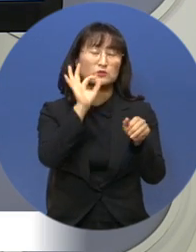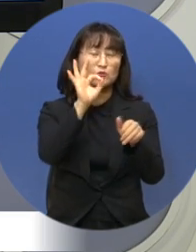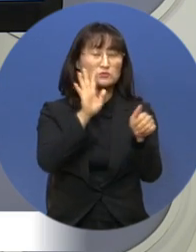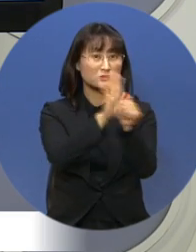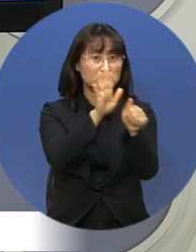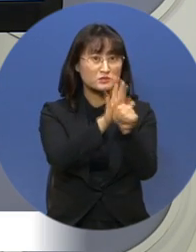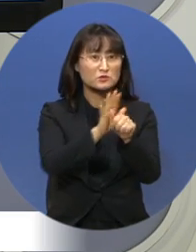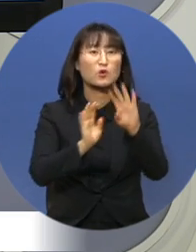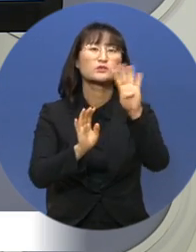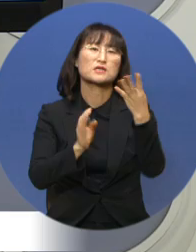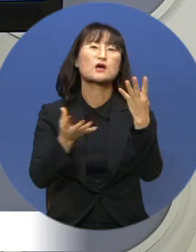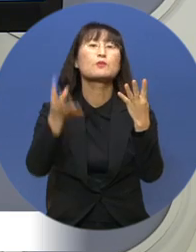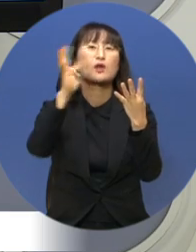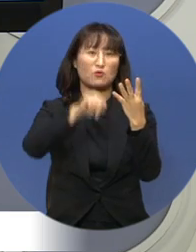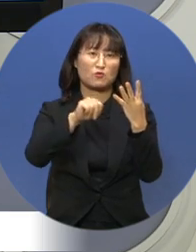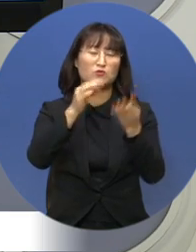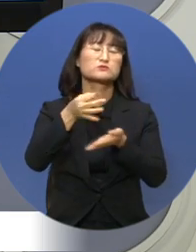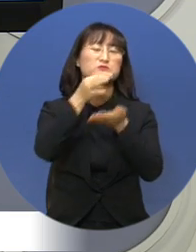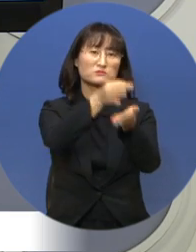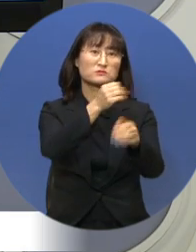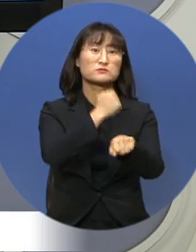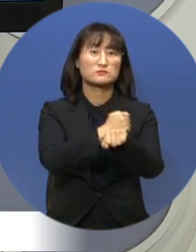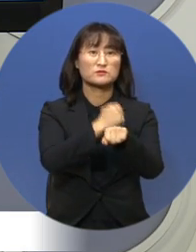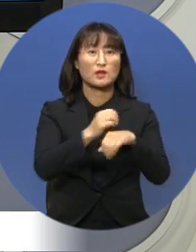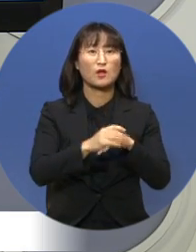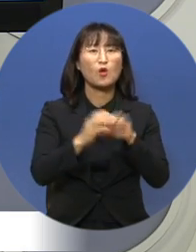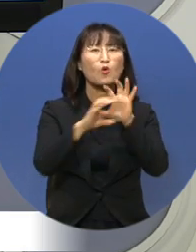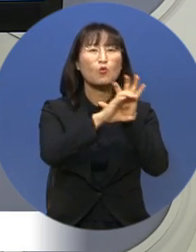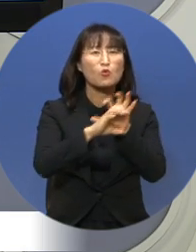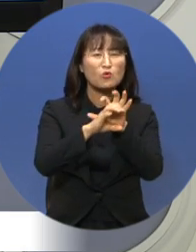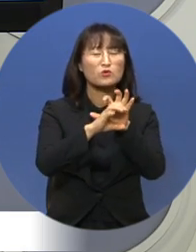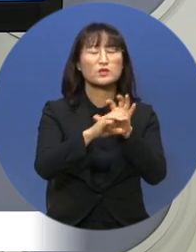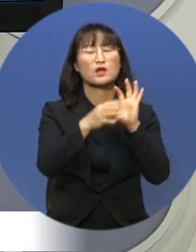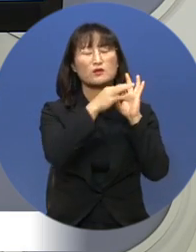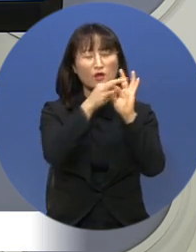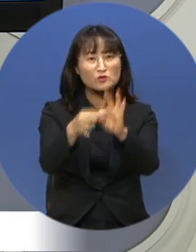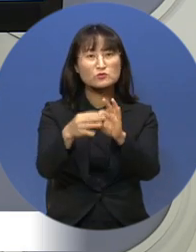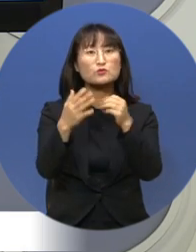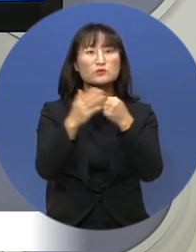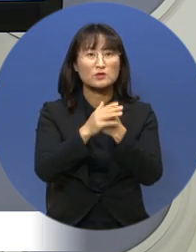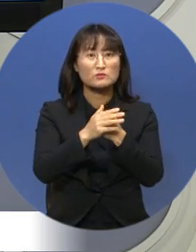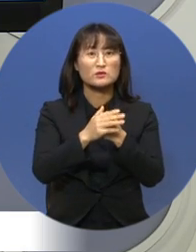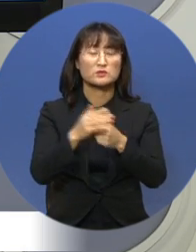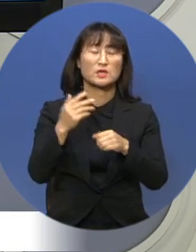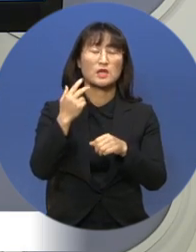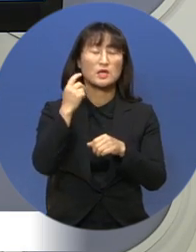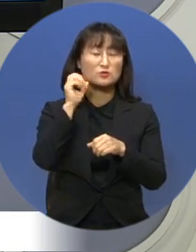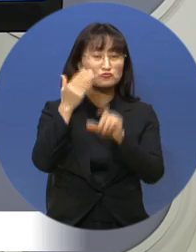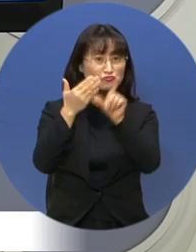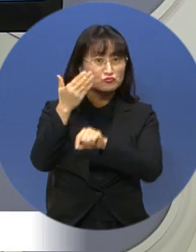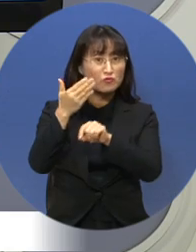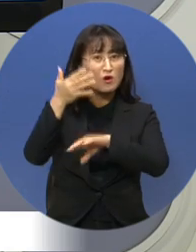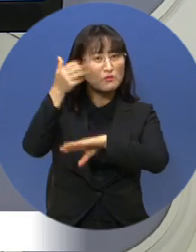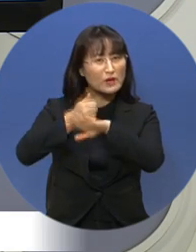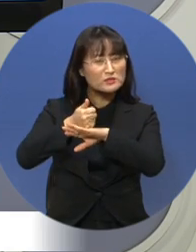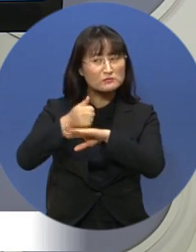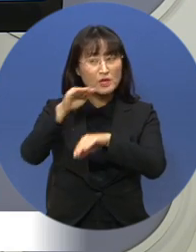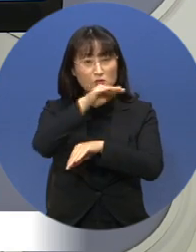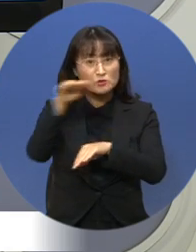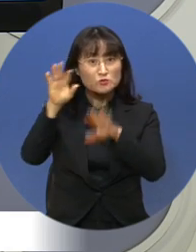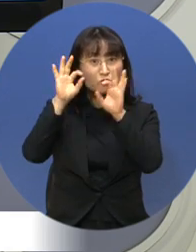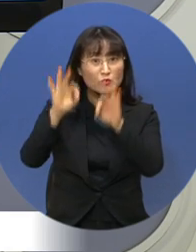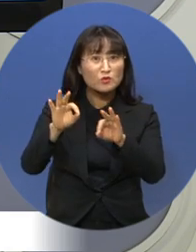추가지원 하는데요 코론 알고 상황이 지속되면서 지난달 말 기준 관광업계 매출 감소